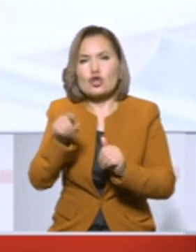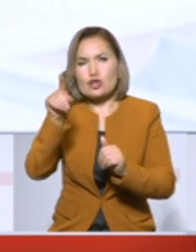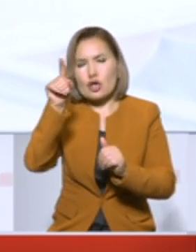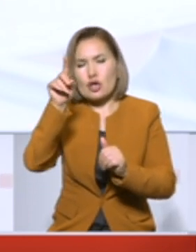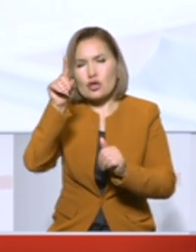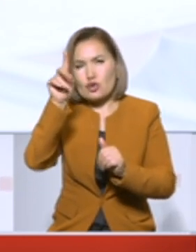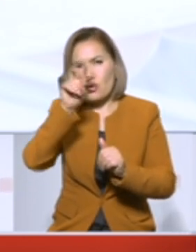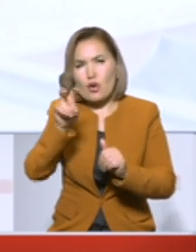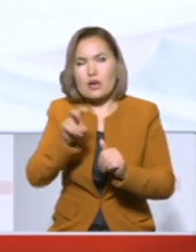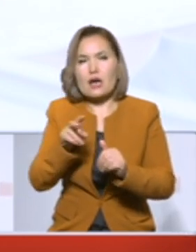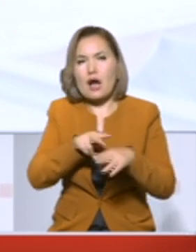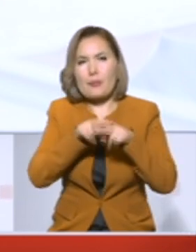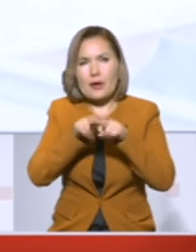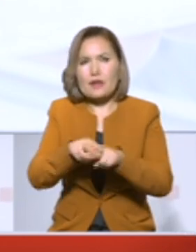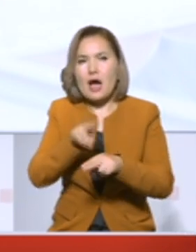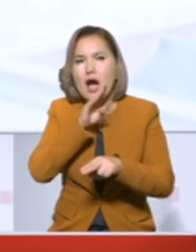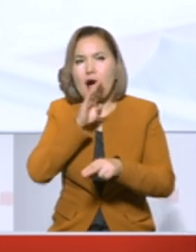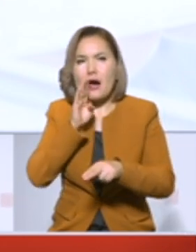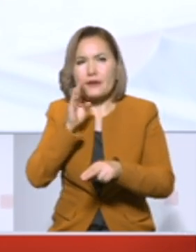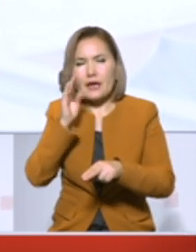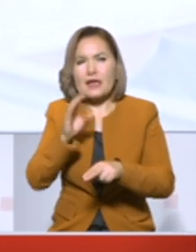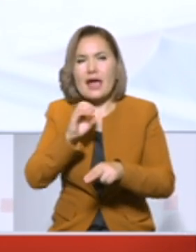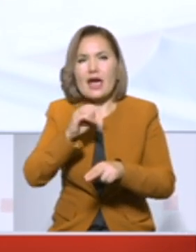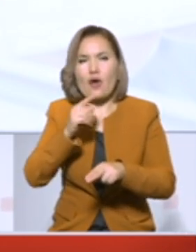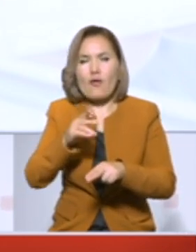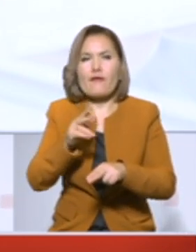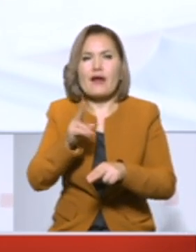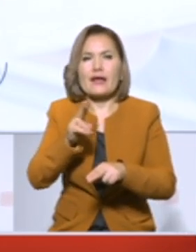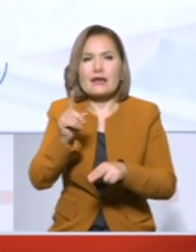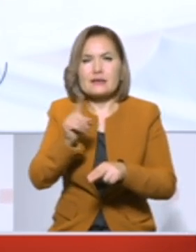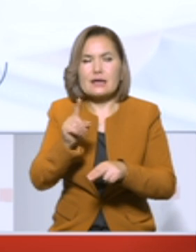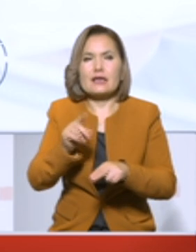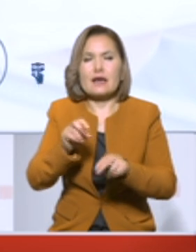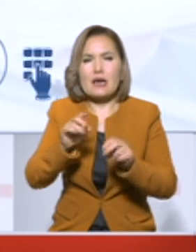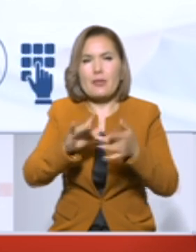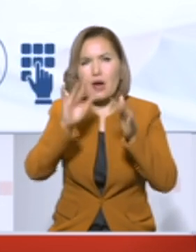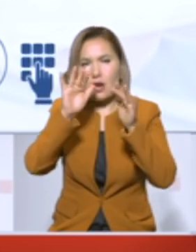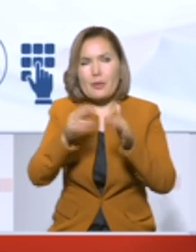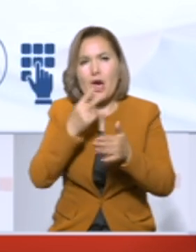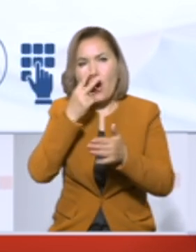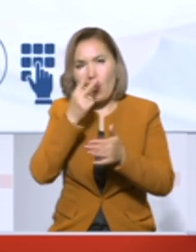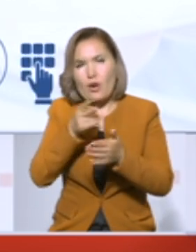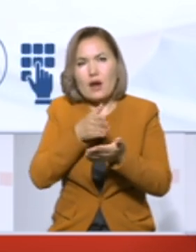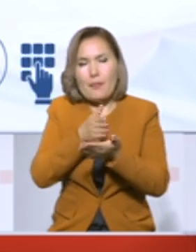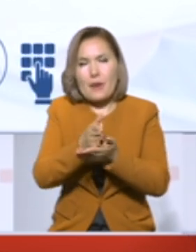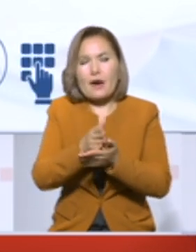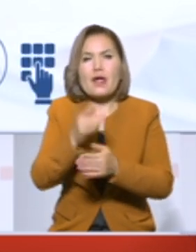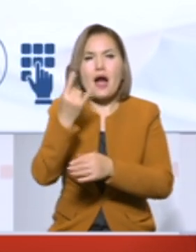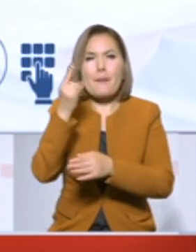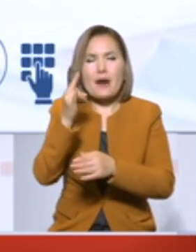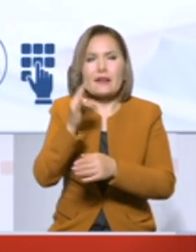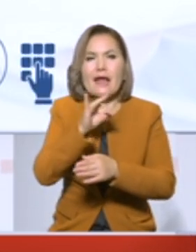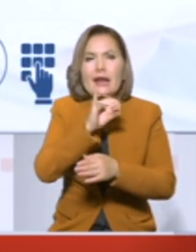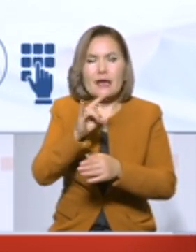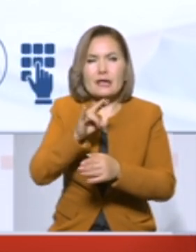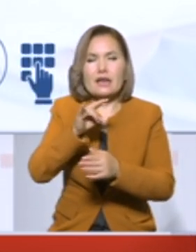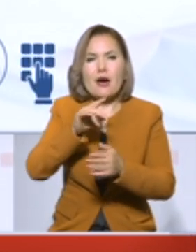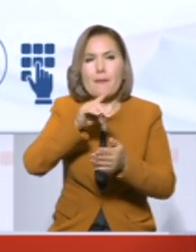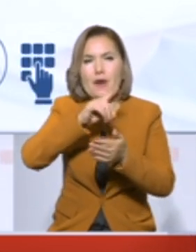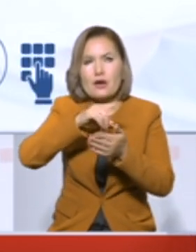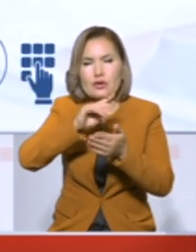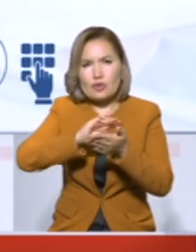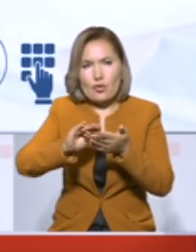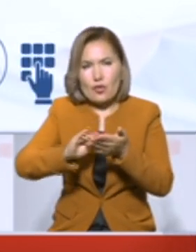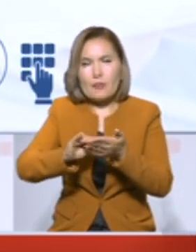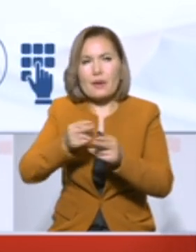аударылған. Оны ата-аналары egov.kz немесе npf.kz сайтына өтіп, баланың жеке сәйкестендіру нөмірін енгізу